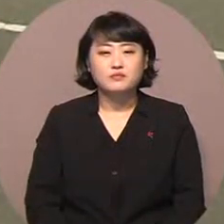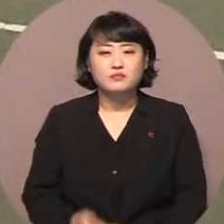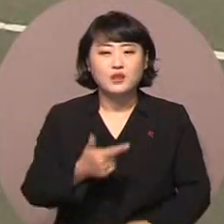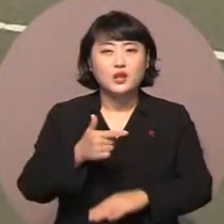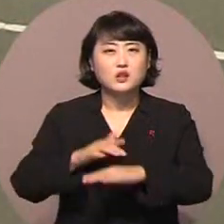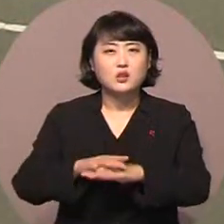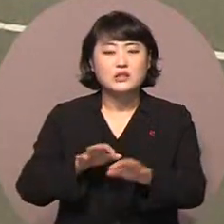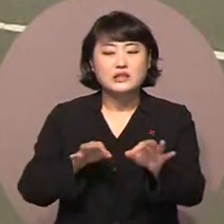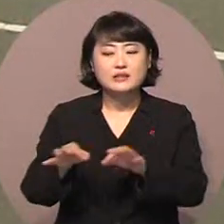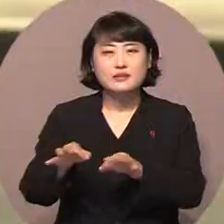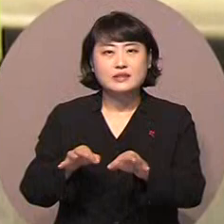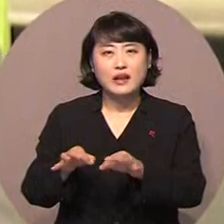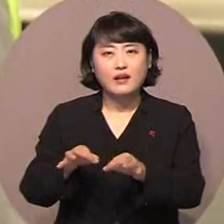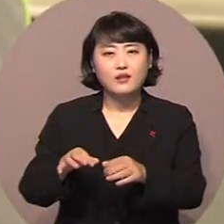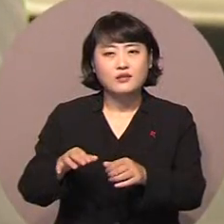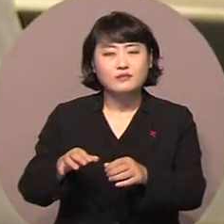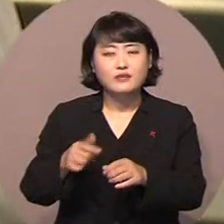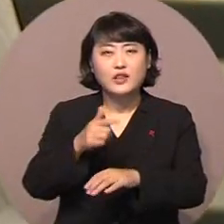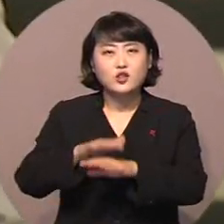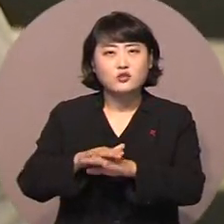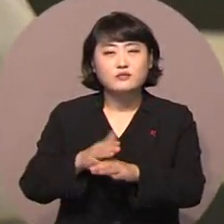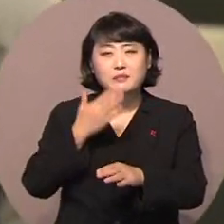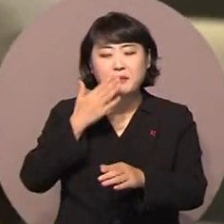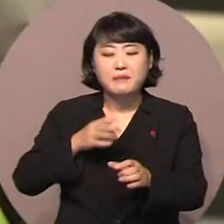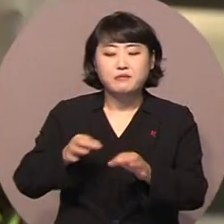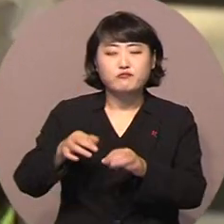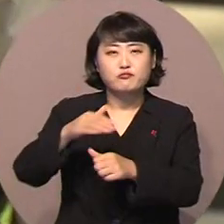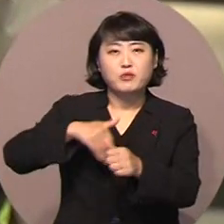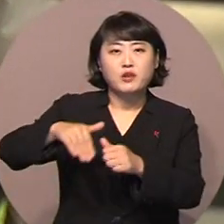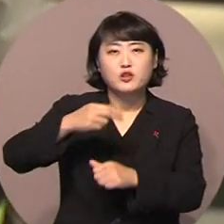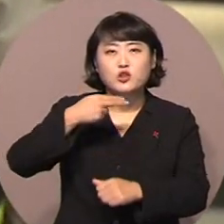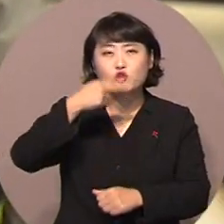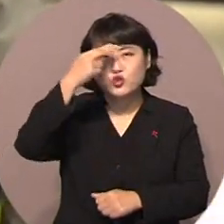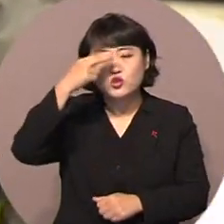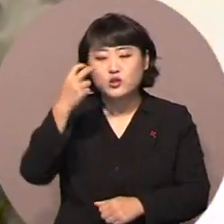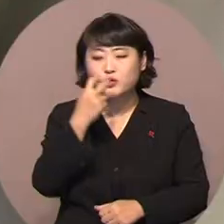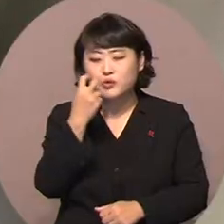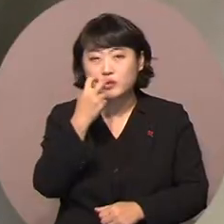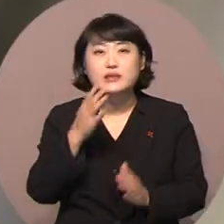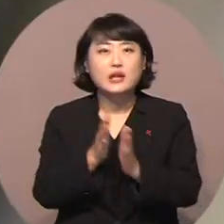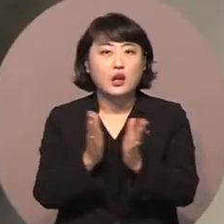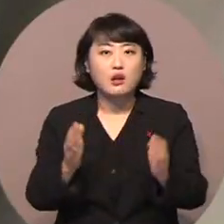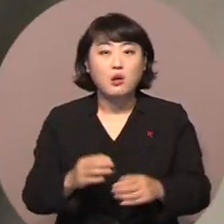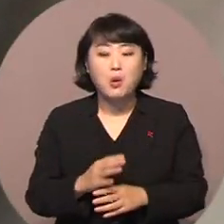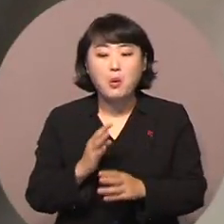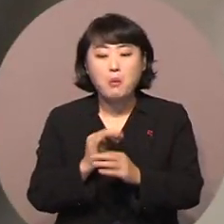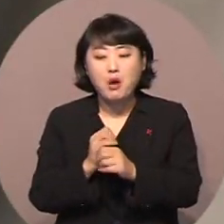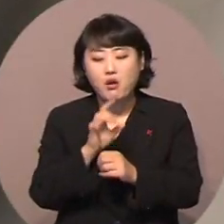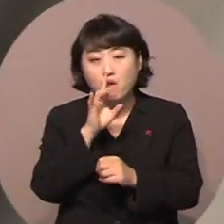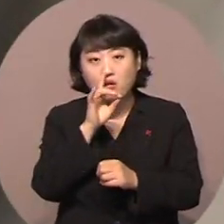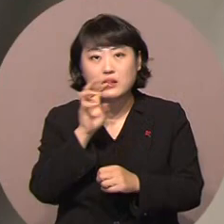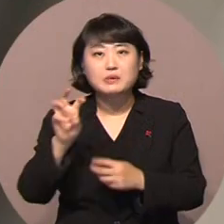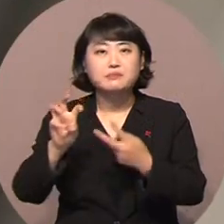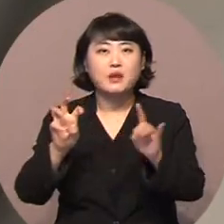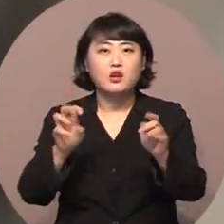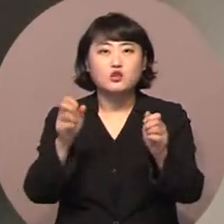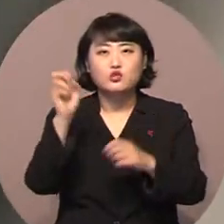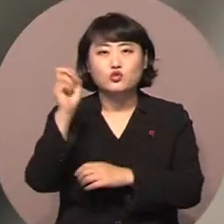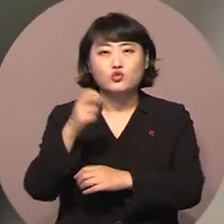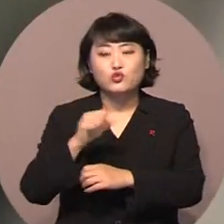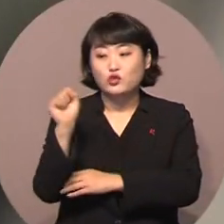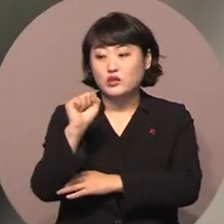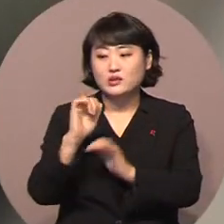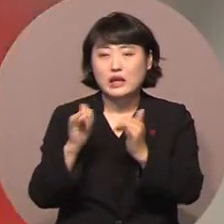대전의 한 식당가 주변 내거리, 경찰이 음주 단속을 실시합니다. 단속이 시작된 지 얼마 안 돼 30대 운전자가 음주